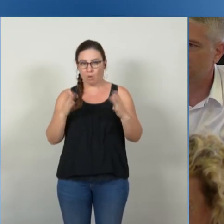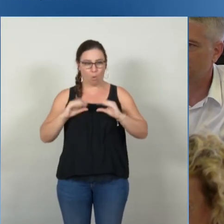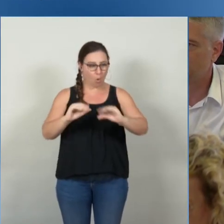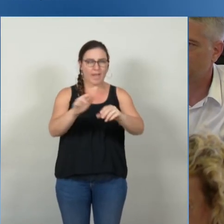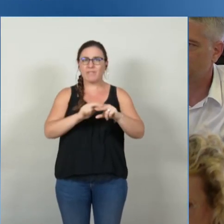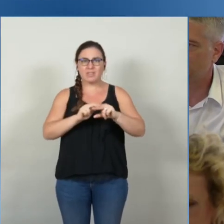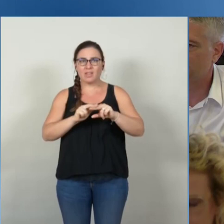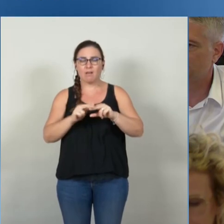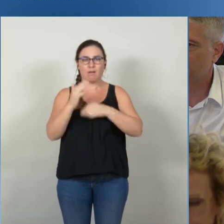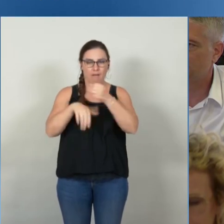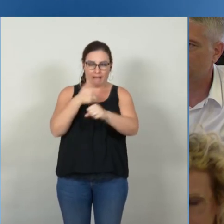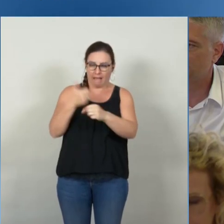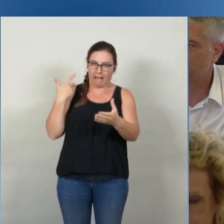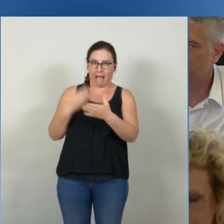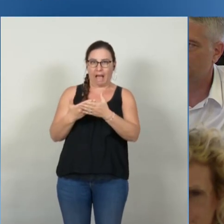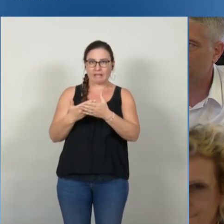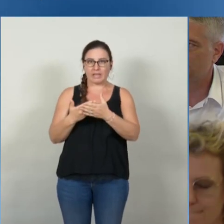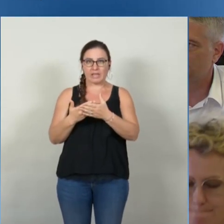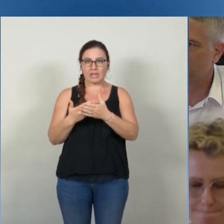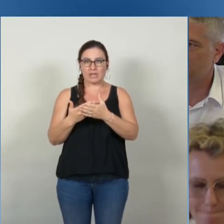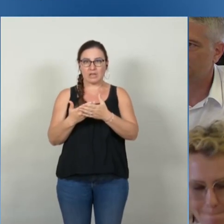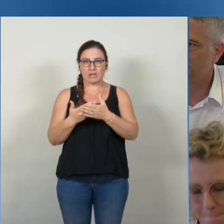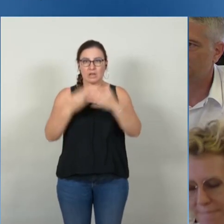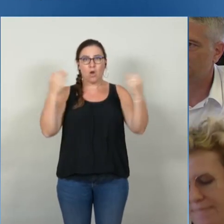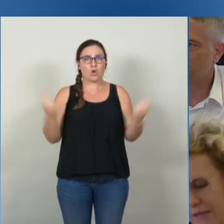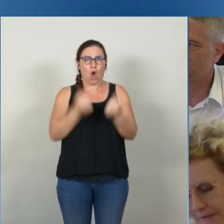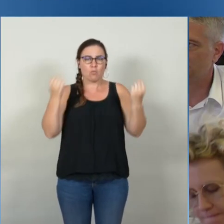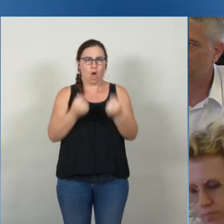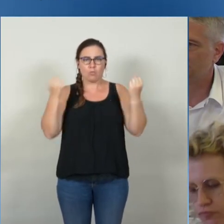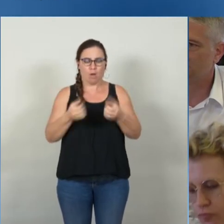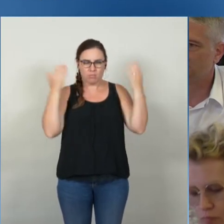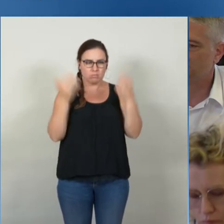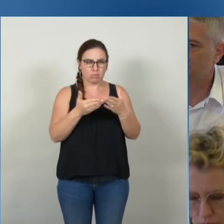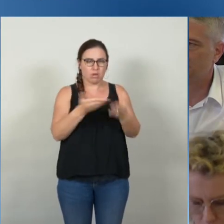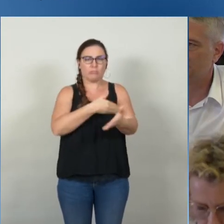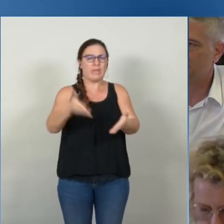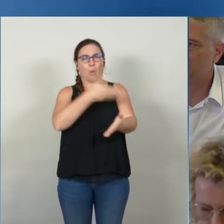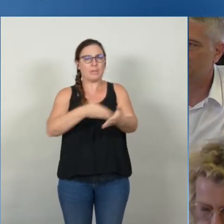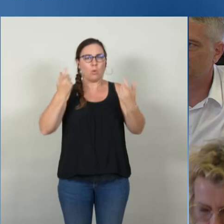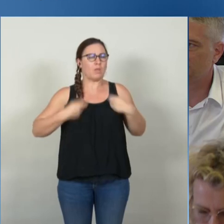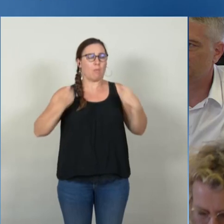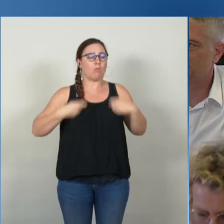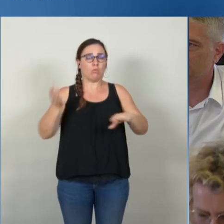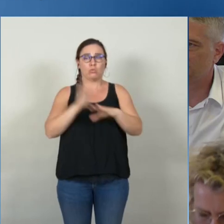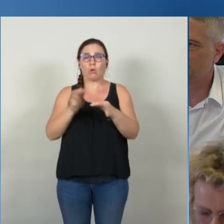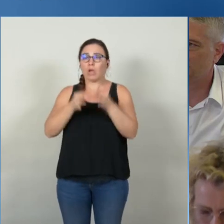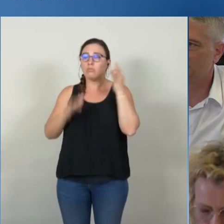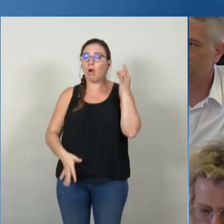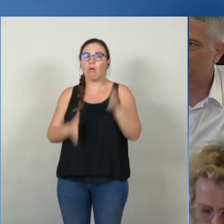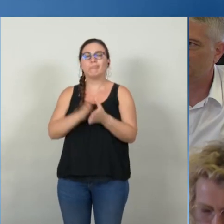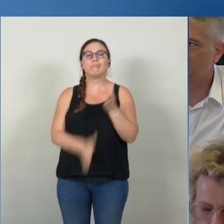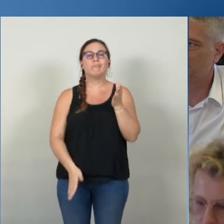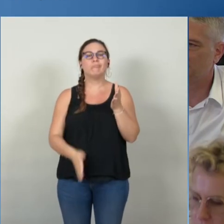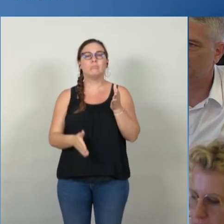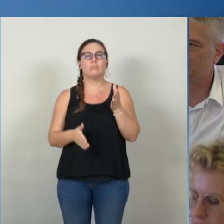que vous ayez choisi le tout comme et que ces millions d'euros est produit un résultat aussi navrant alors chez les retombées des